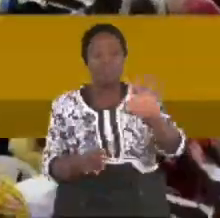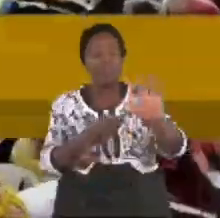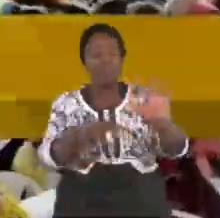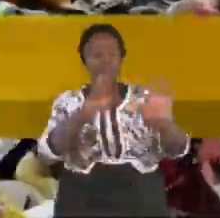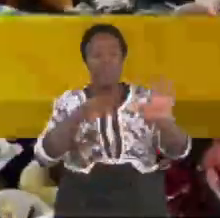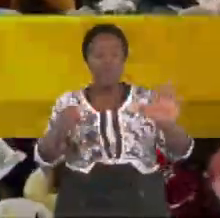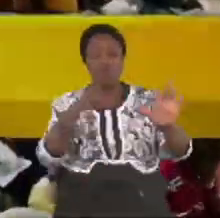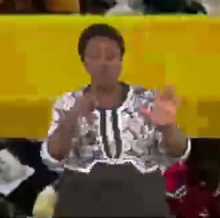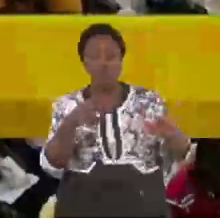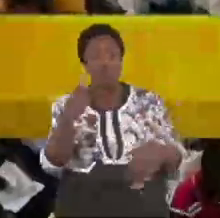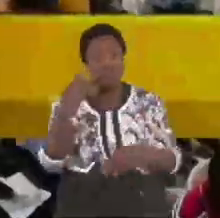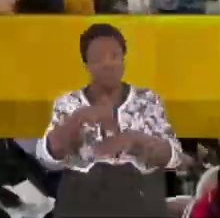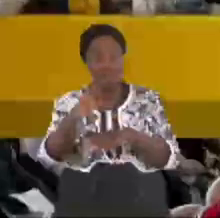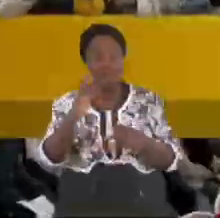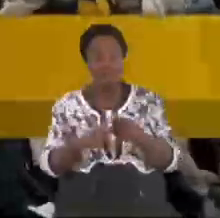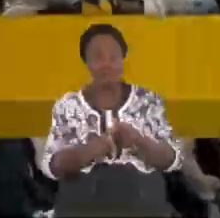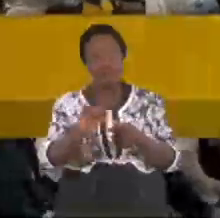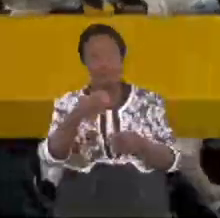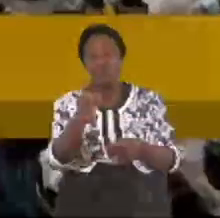5, 35.